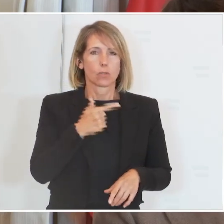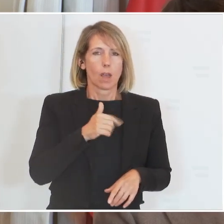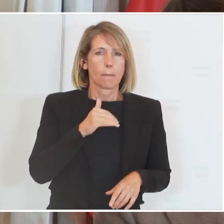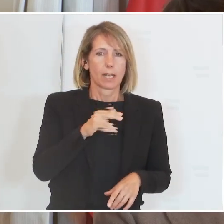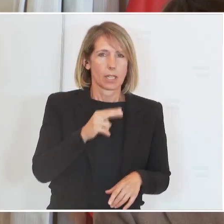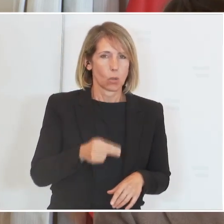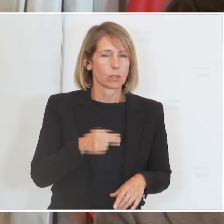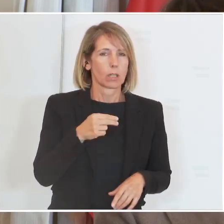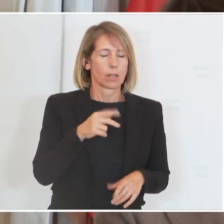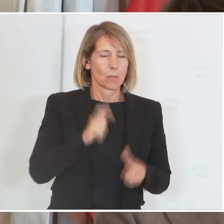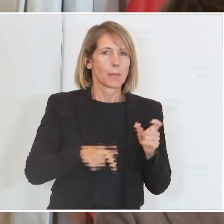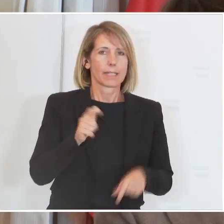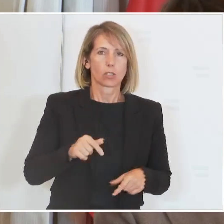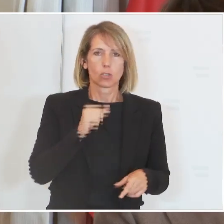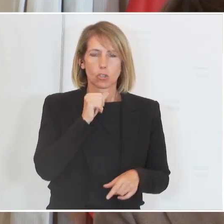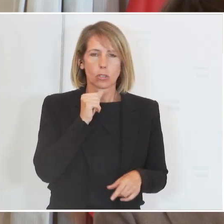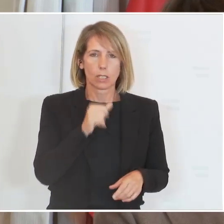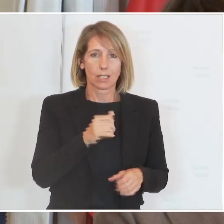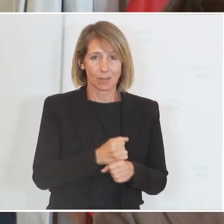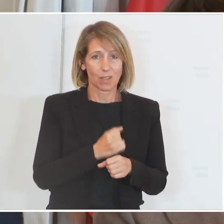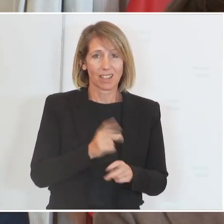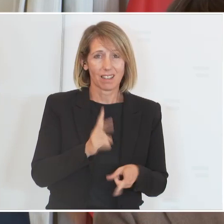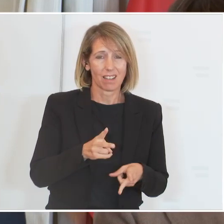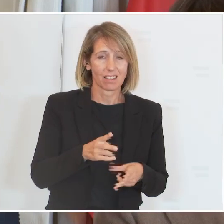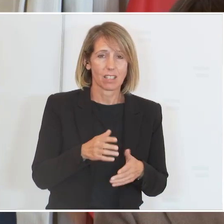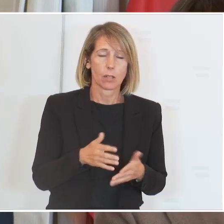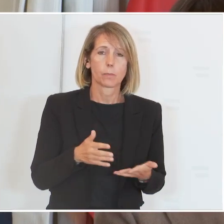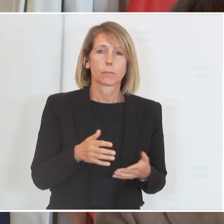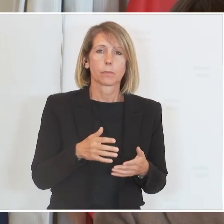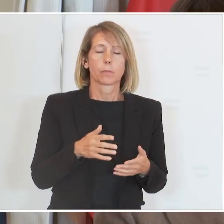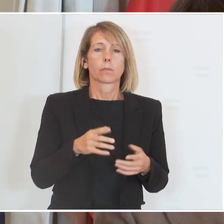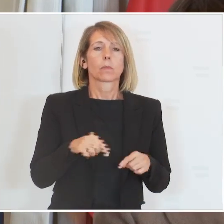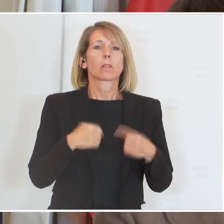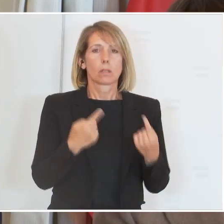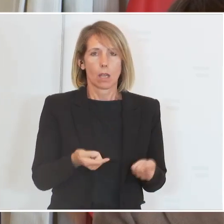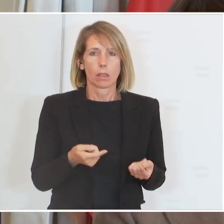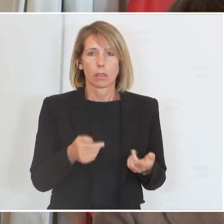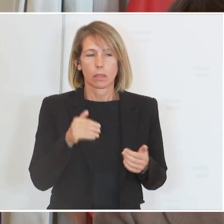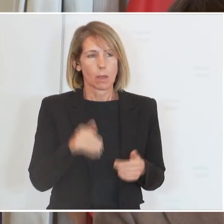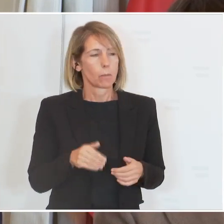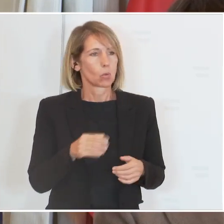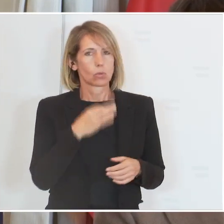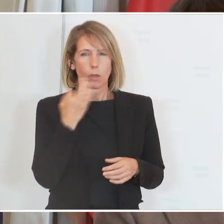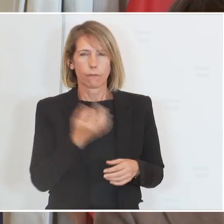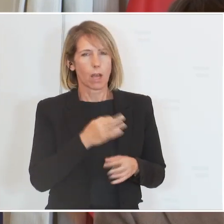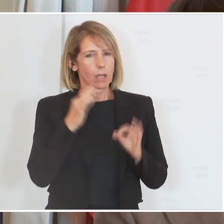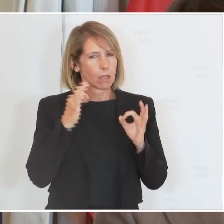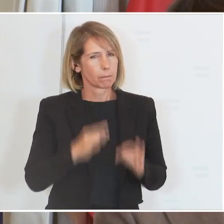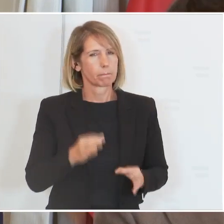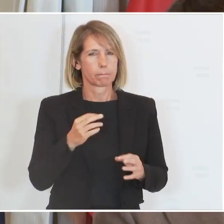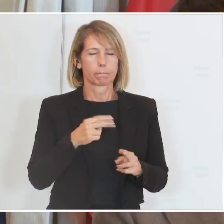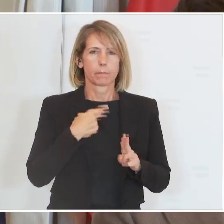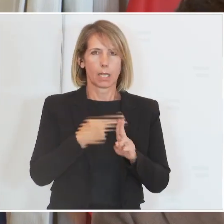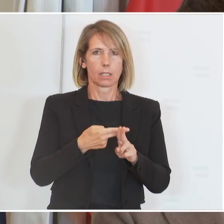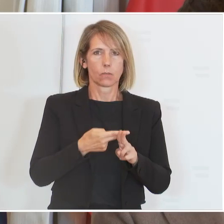des größten Versorgungsunternehmens in Österreich nicht gewährleistet ist, dann müssen diese Fragen beantwortet werden, um